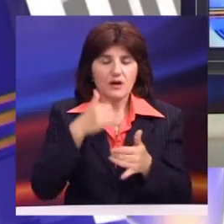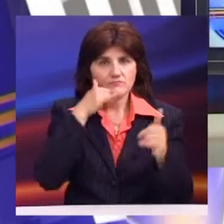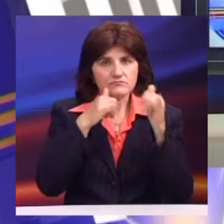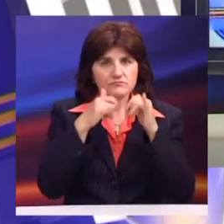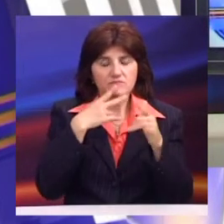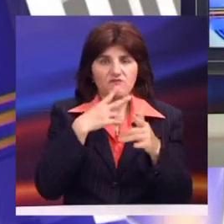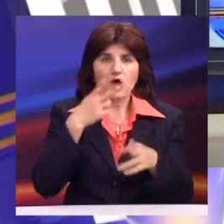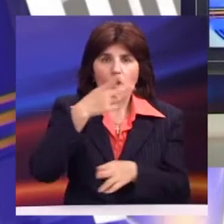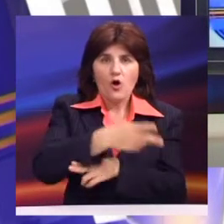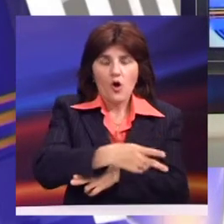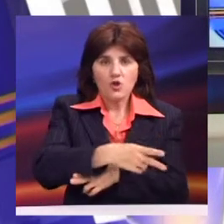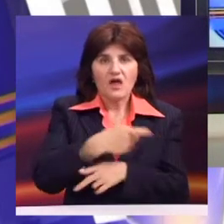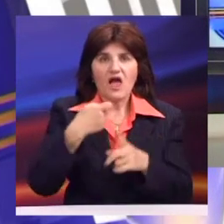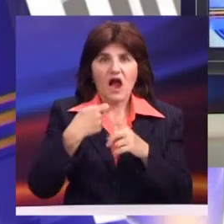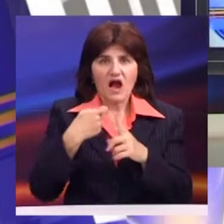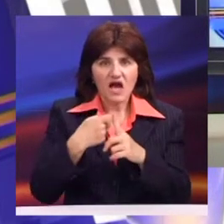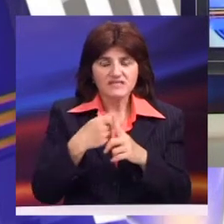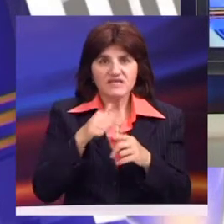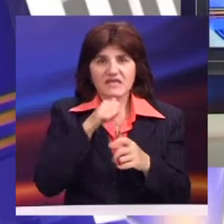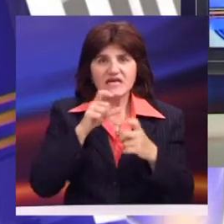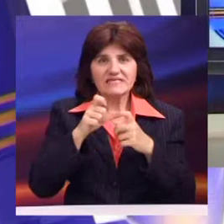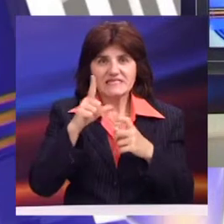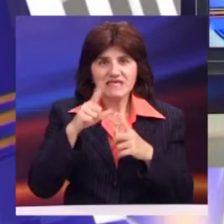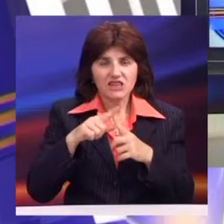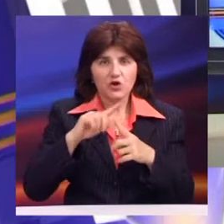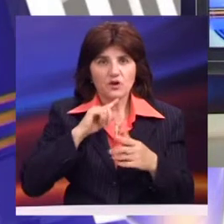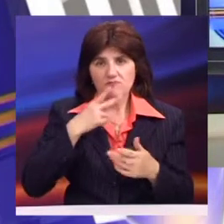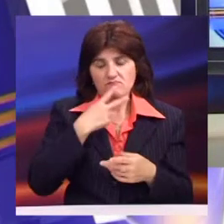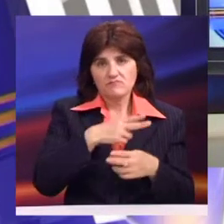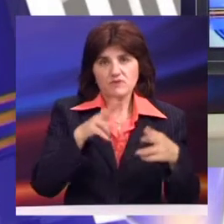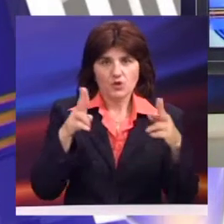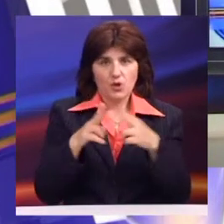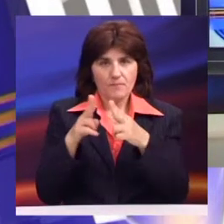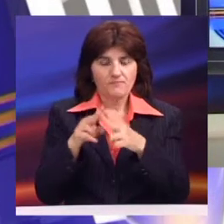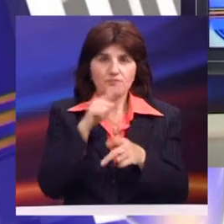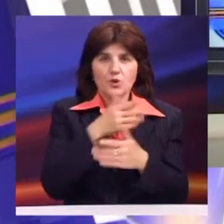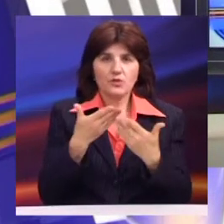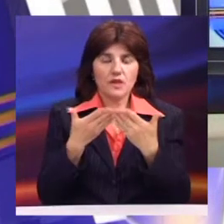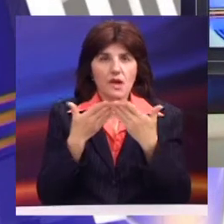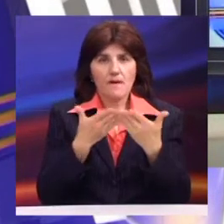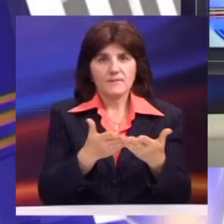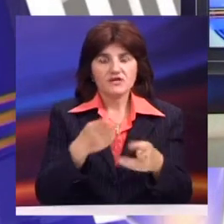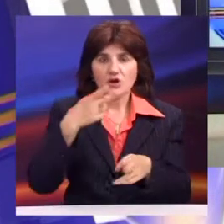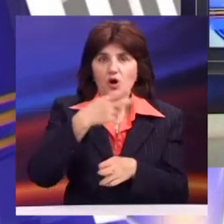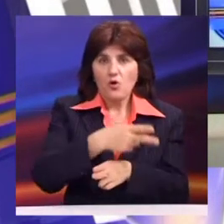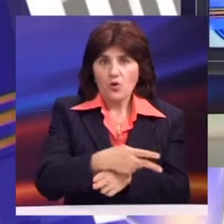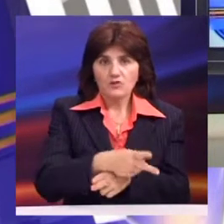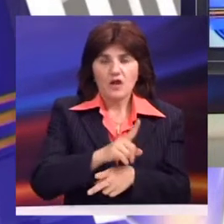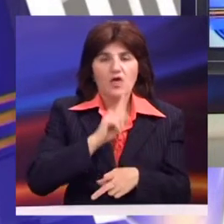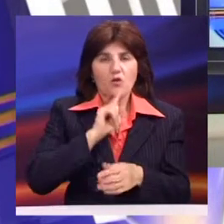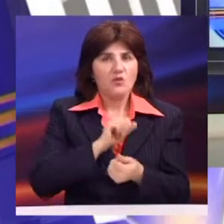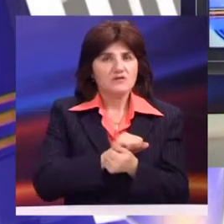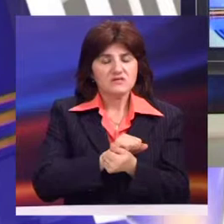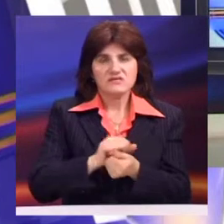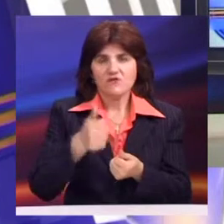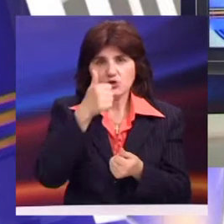pojedine hotele na Kasandri i Sitoni i upoznali se sa njihovom ponudom. U ovoj agenciji preporučuju sani hotele